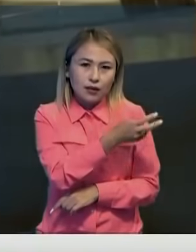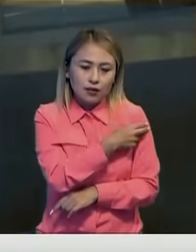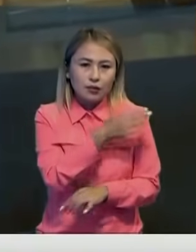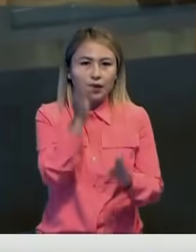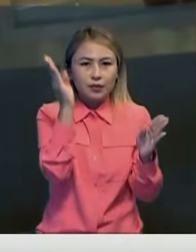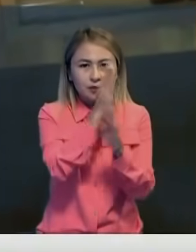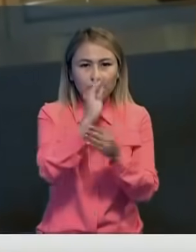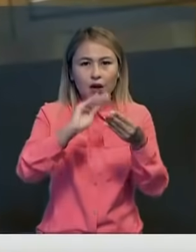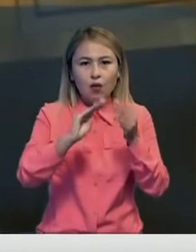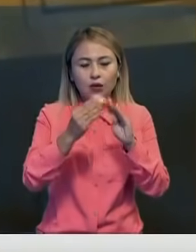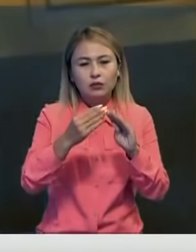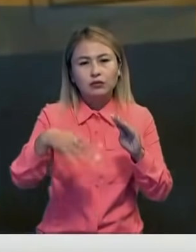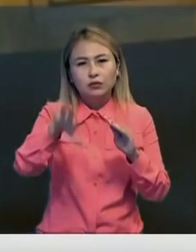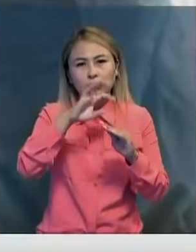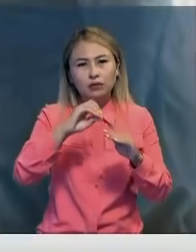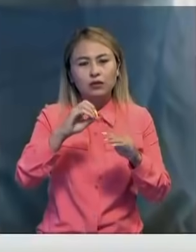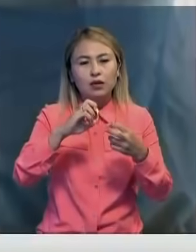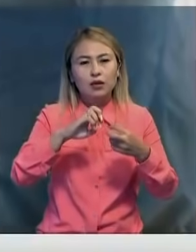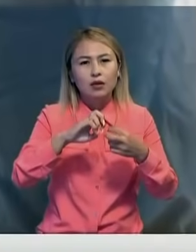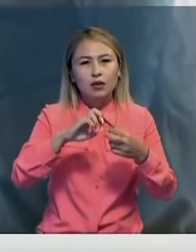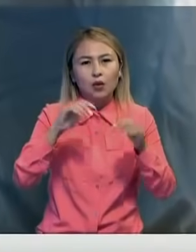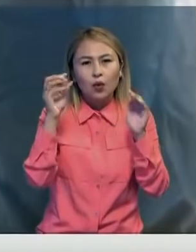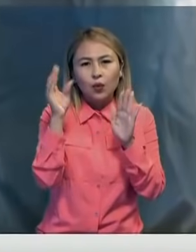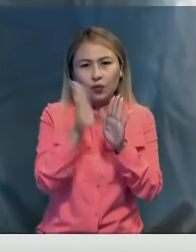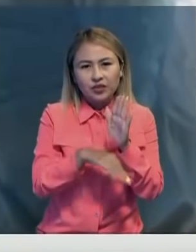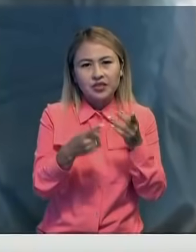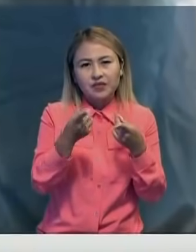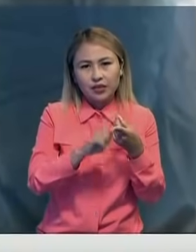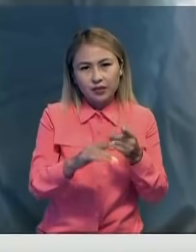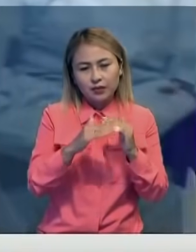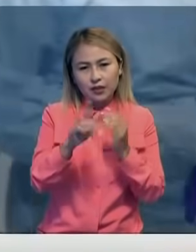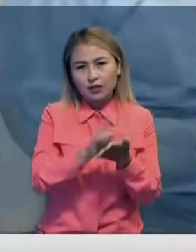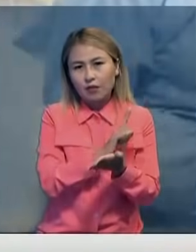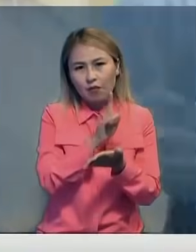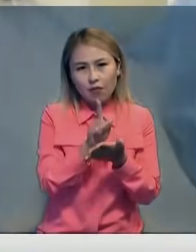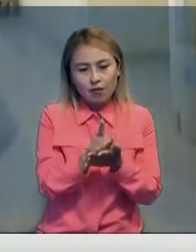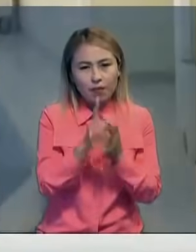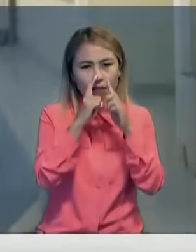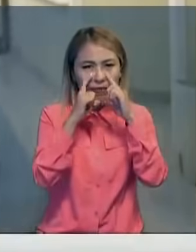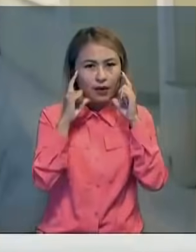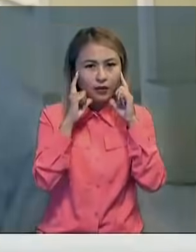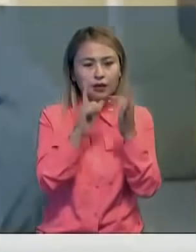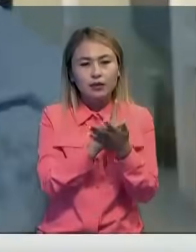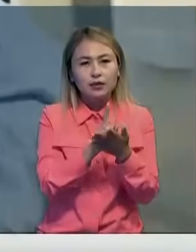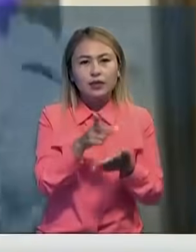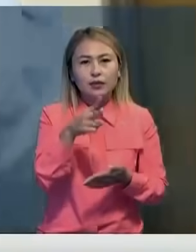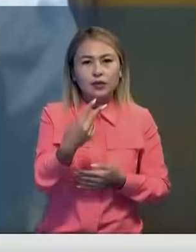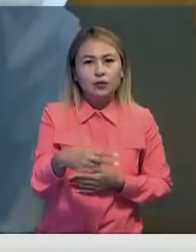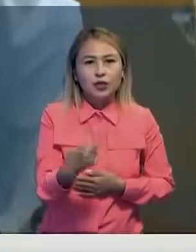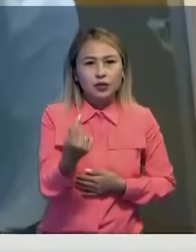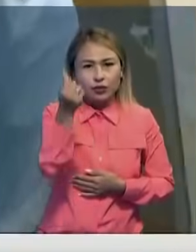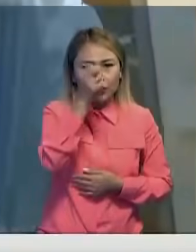Дәрігерлер аймақтағы эпидемиологиялық ахуалдың күрт нашарлауына алаңдаулы. Таяуда елде міндетті маска тағу режимі